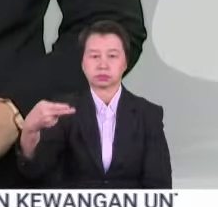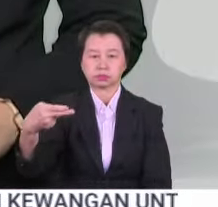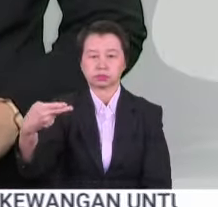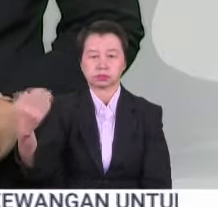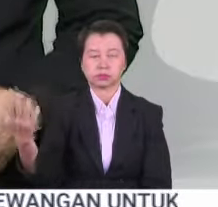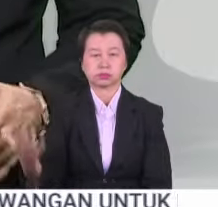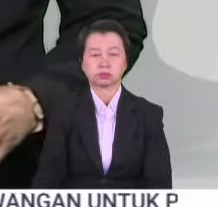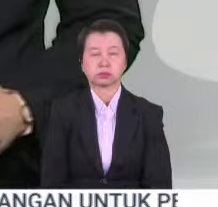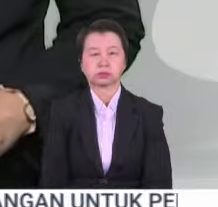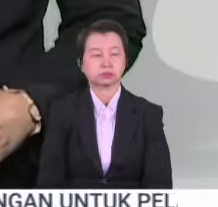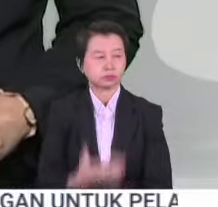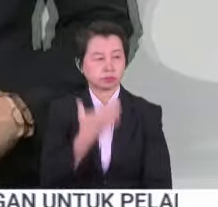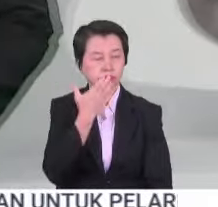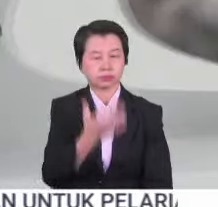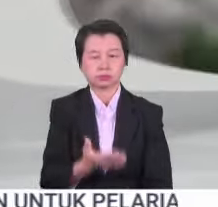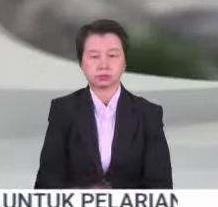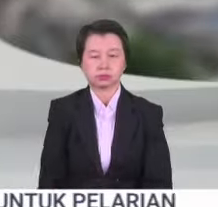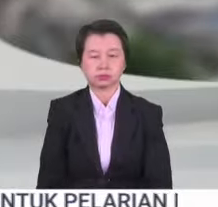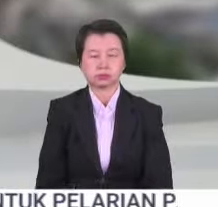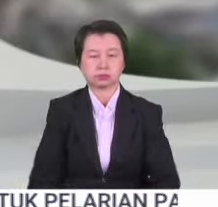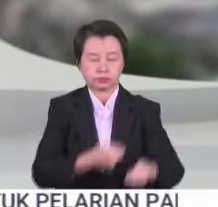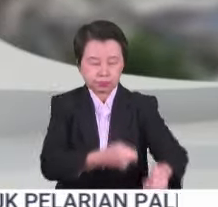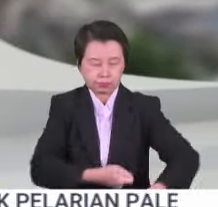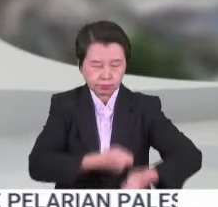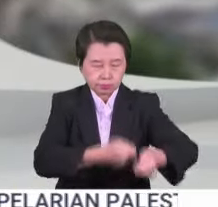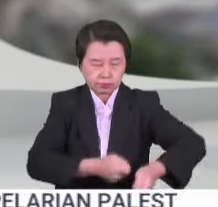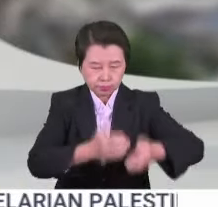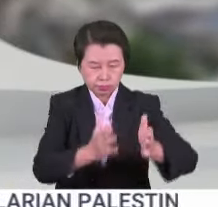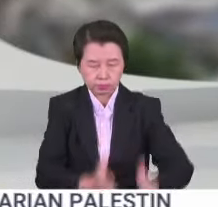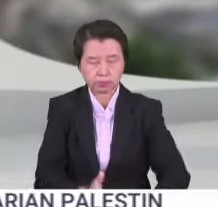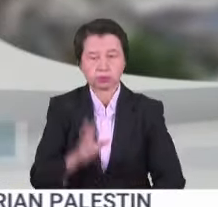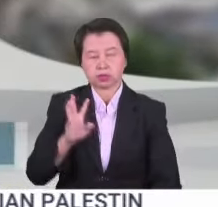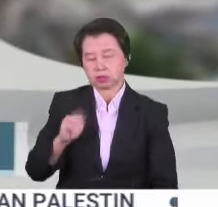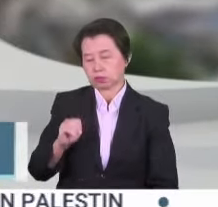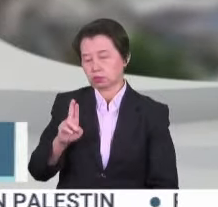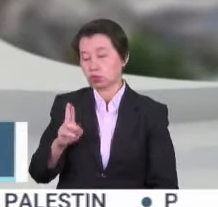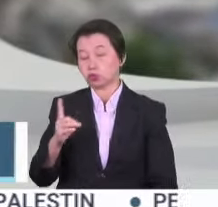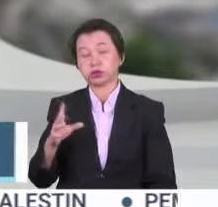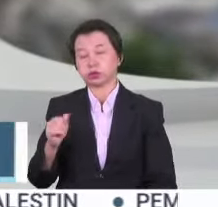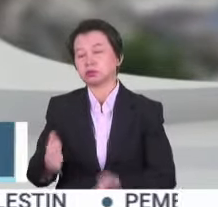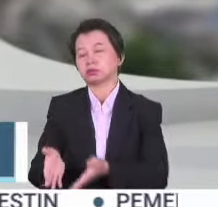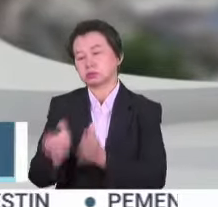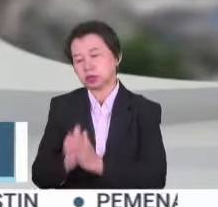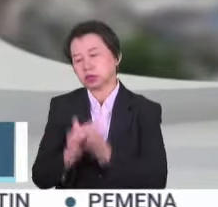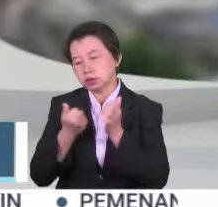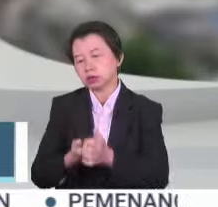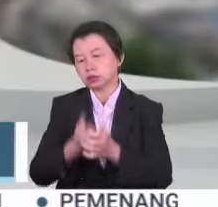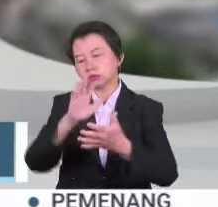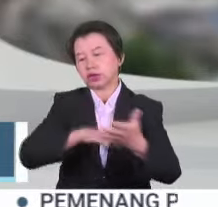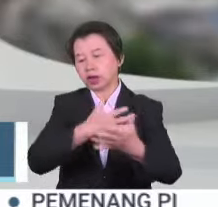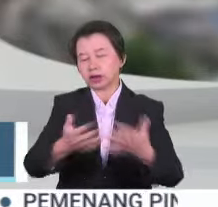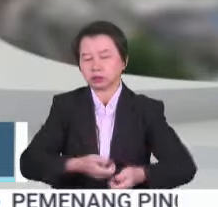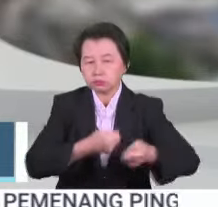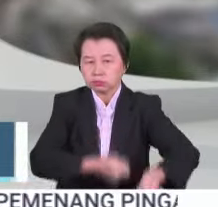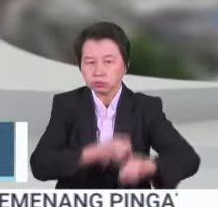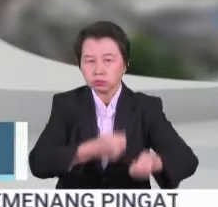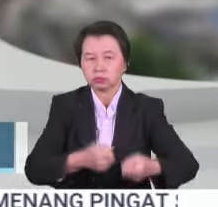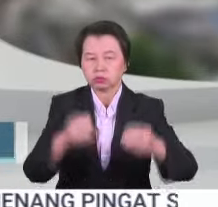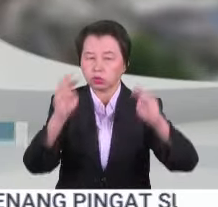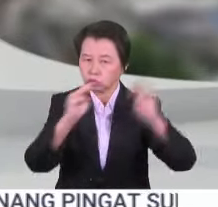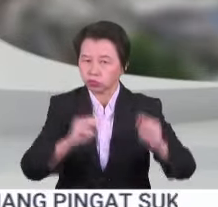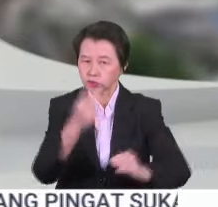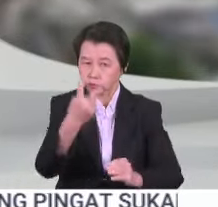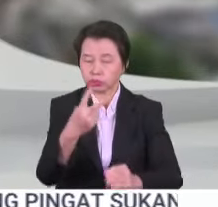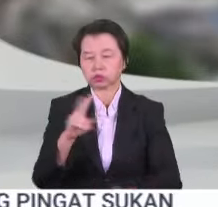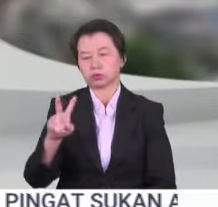Zaidah Terima Kasih Petani khususnya di kawasan muda diminta mematuhi jadual penanaman padi musim 2